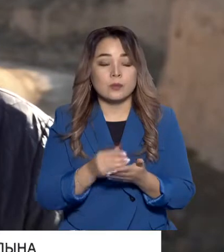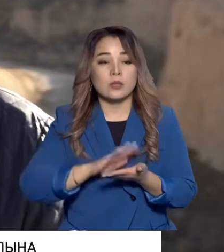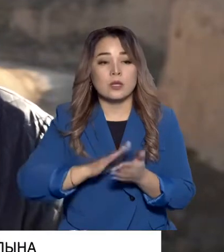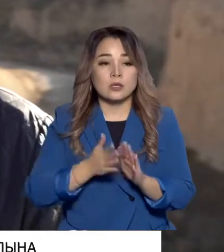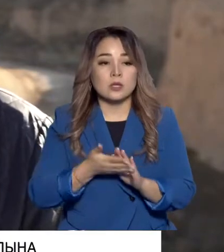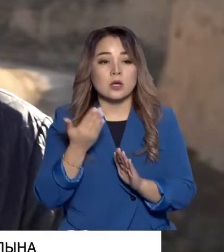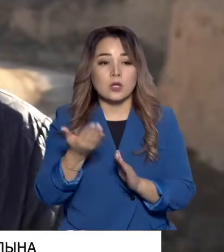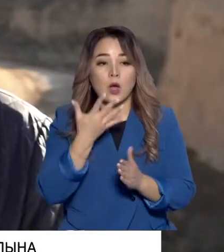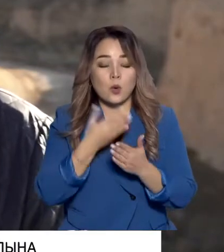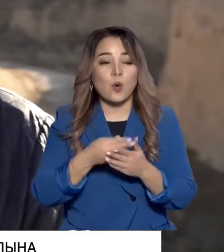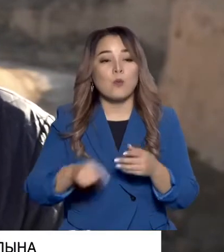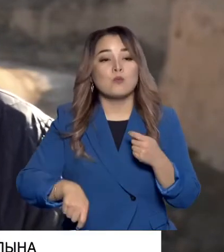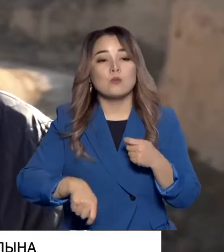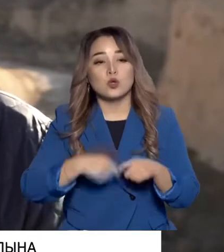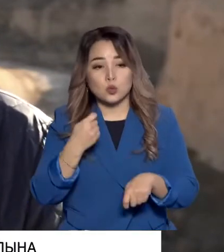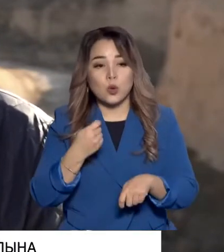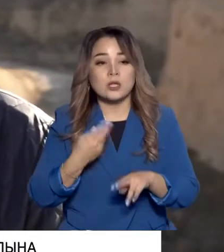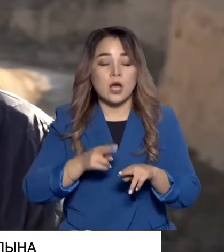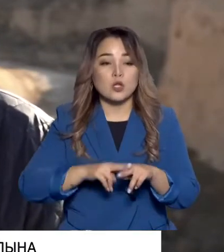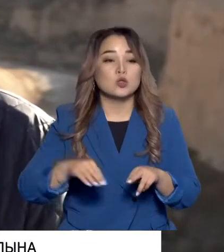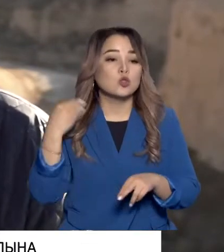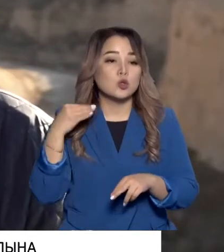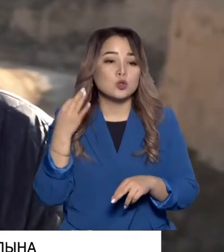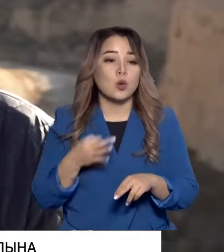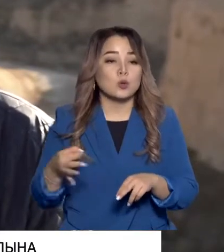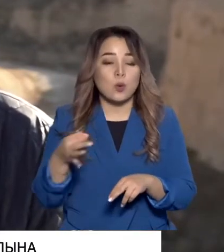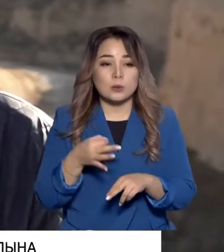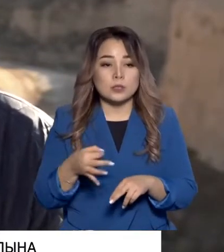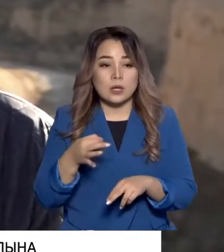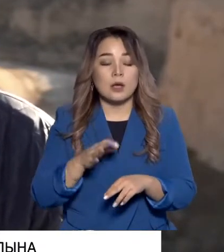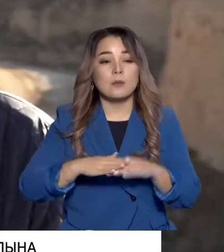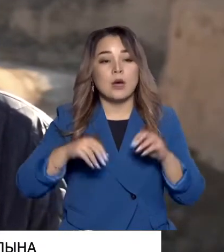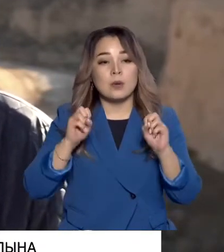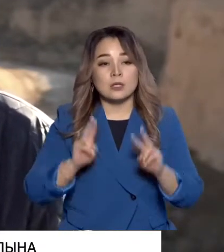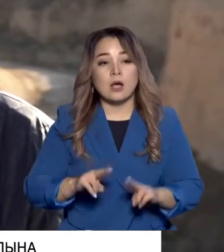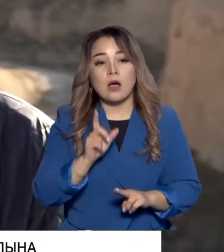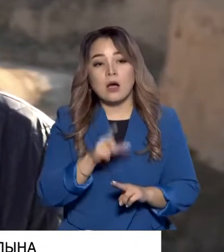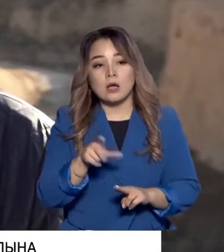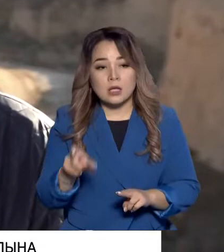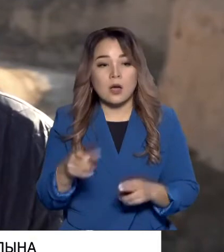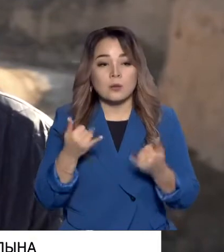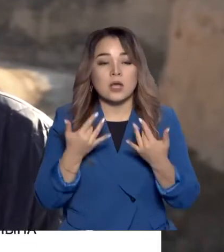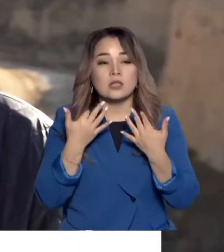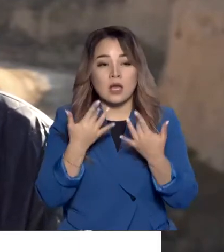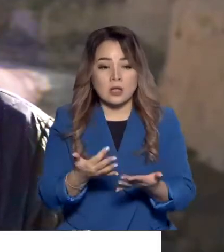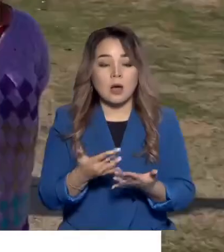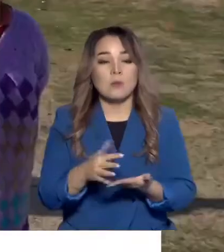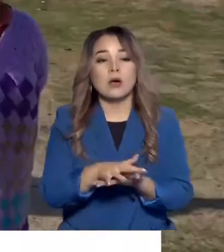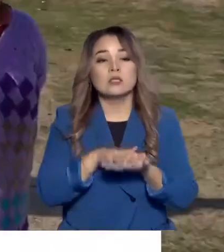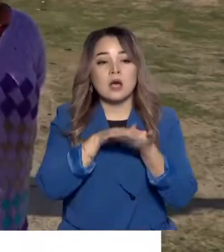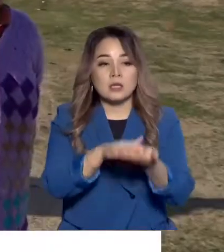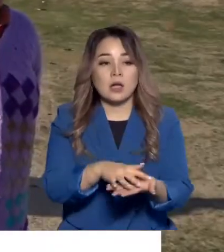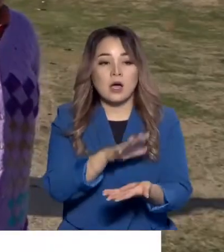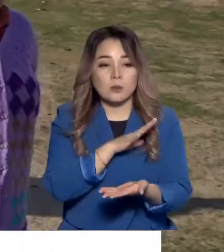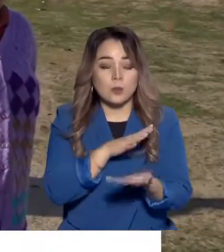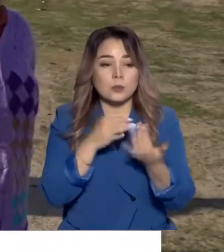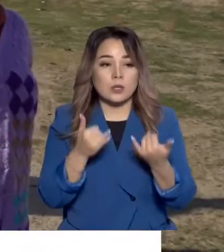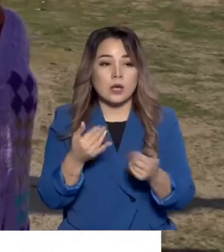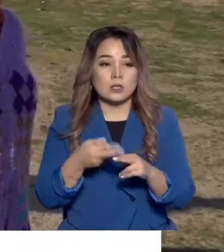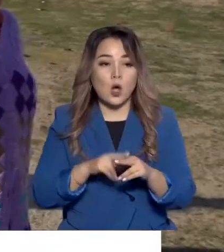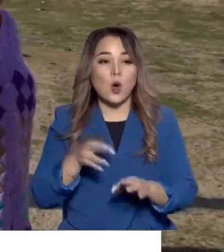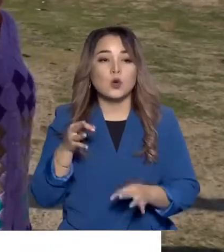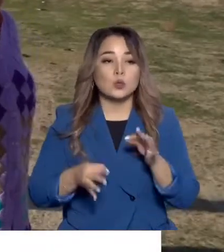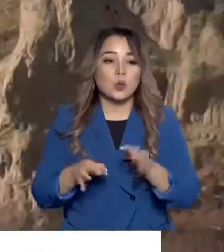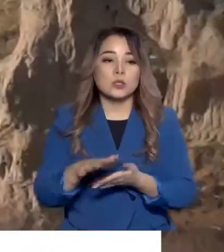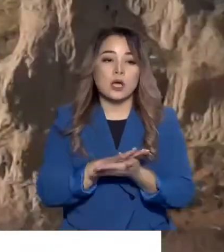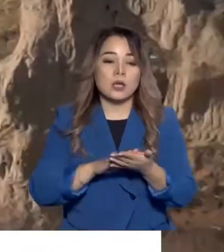келісімшартты бұзу туралы Түркістан облысының мамандандырылған ауданаралық сотына талап арыз берілді. Талап арыз берілгенімен сот әлі